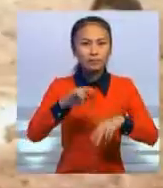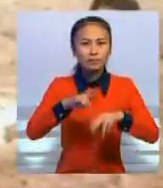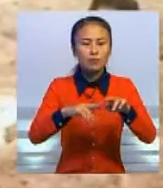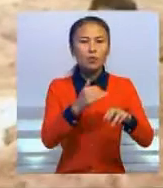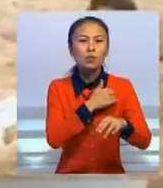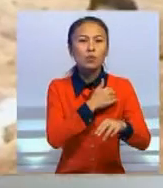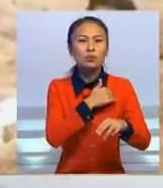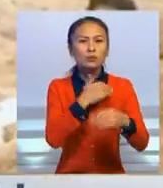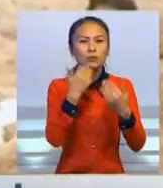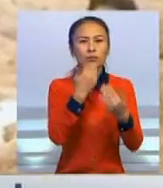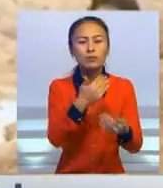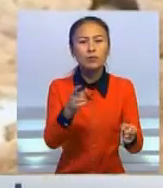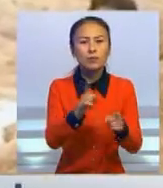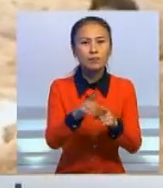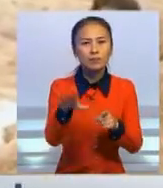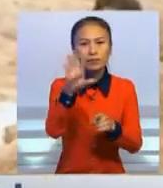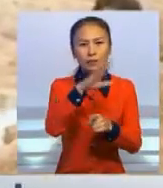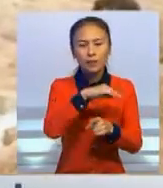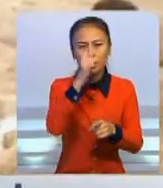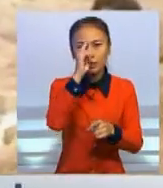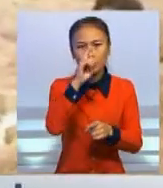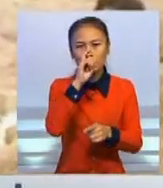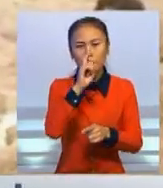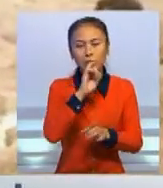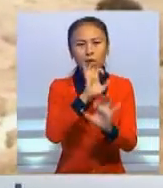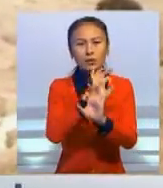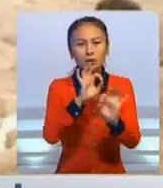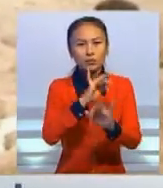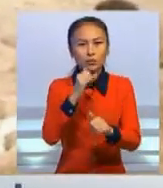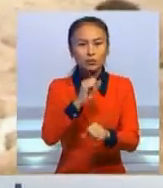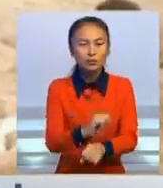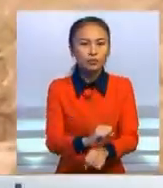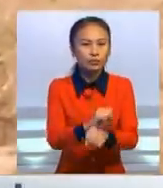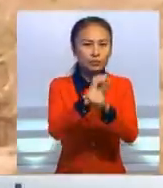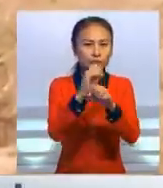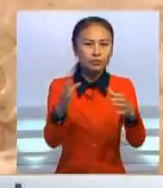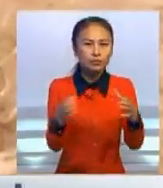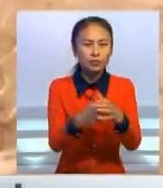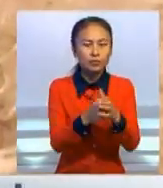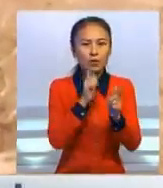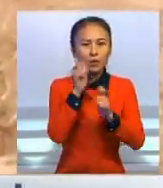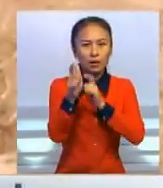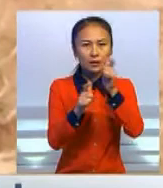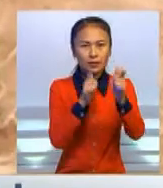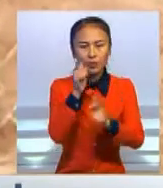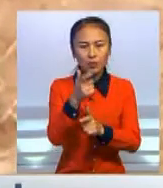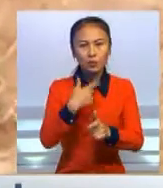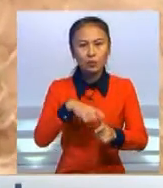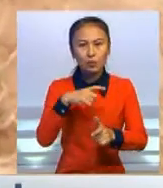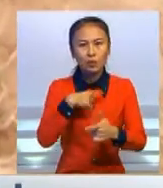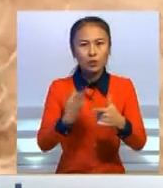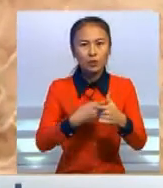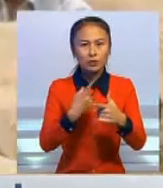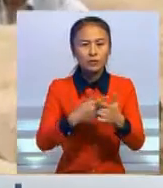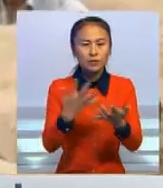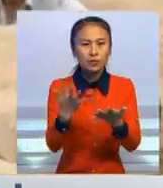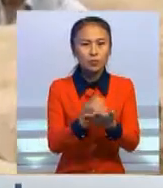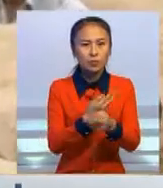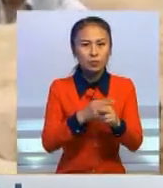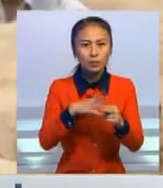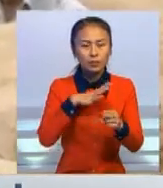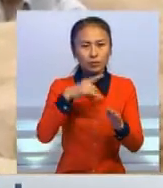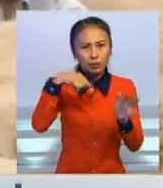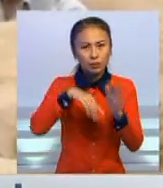Жан айқайын ақ жағалылардың құлағына жеткізе алмаған тұрғындар енді көшеге шығып ұрандатуға көшті. Тіпті өз-өздерін мойнына дейін